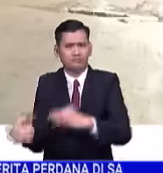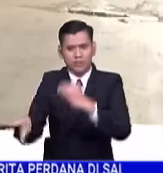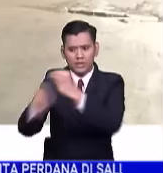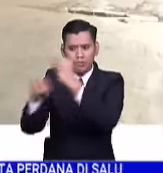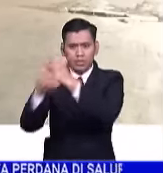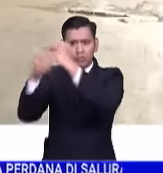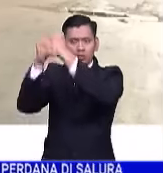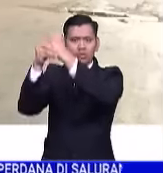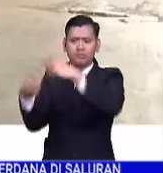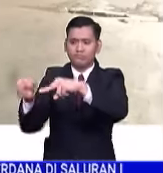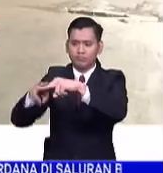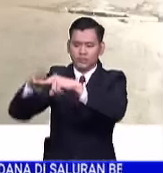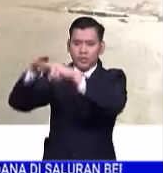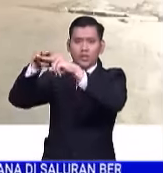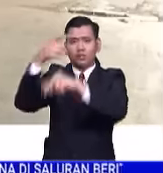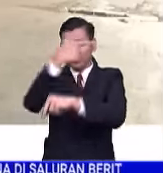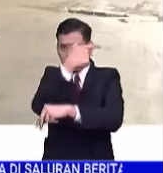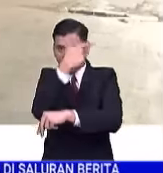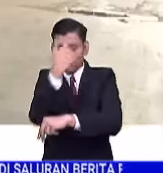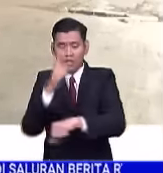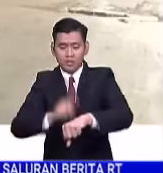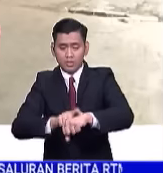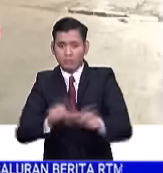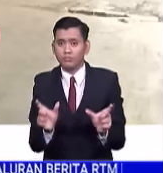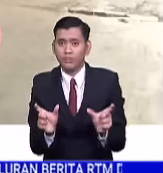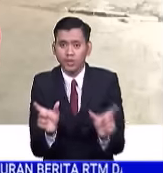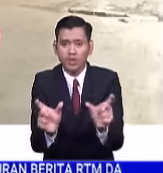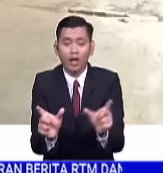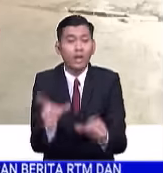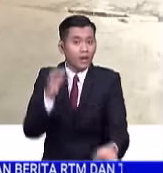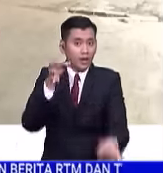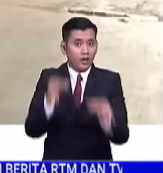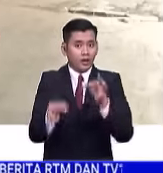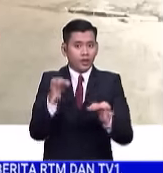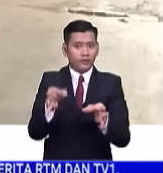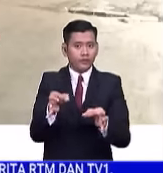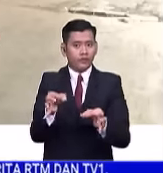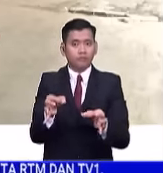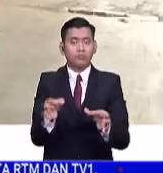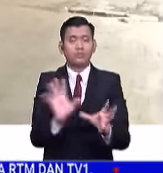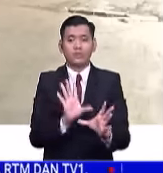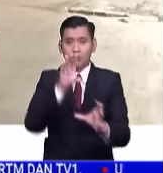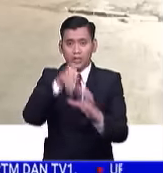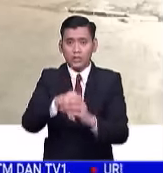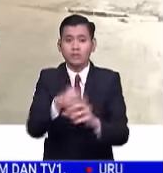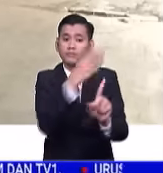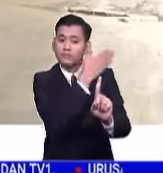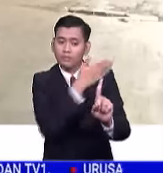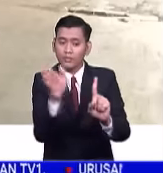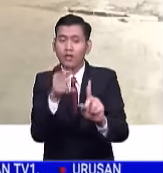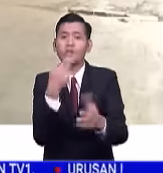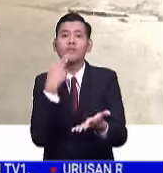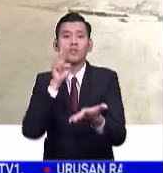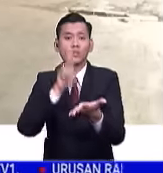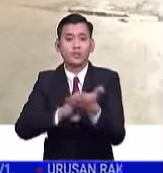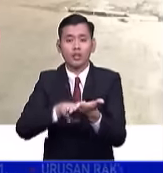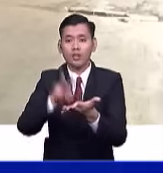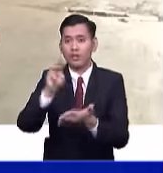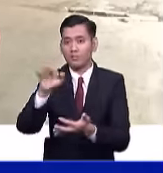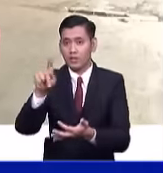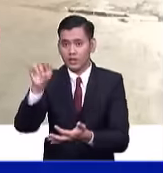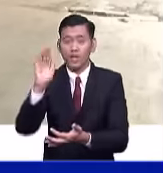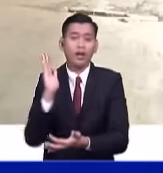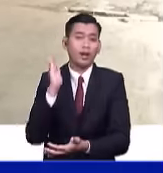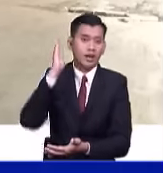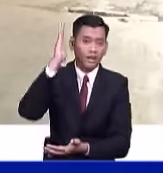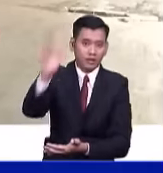meningkat sepanjang pelaksanaan Sekatan Pergerakan Penuh. Jika anda didapati terlibat dengan penyalahgunaan surat kebenaran ini,